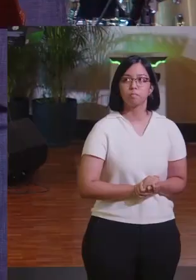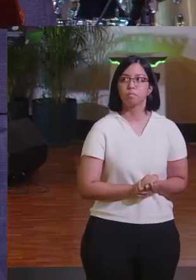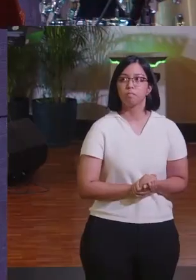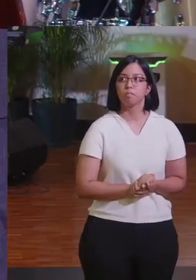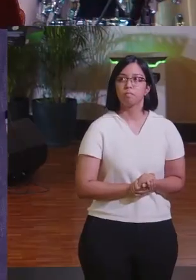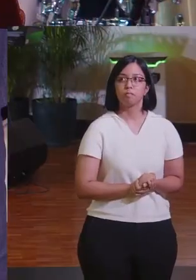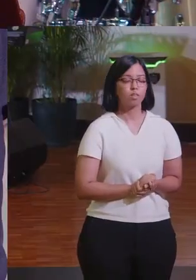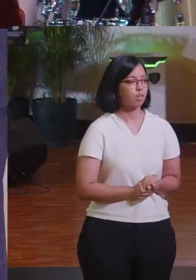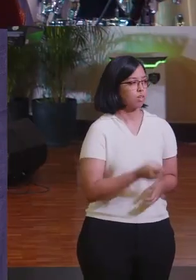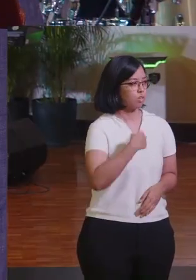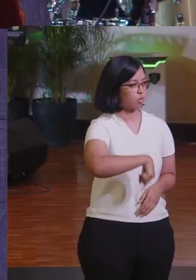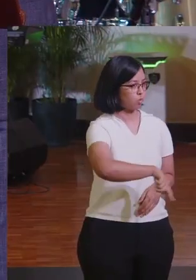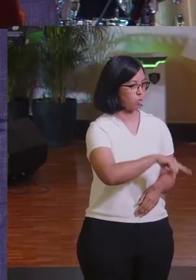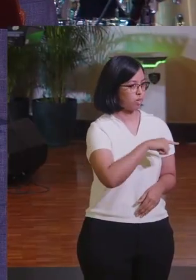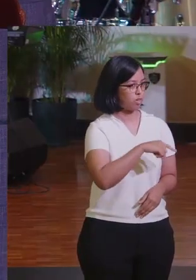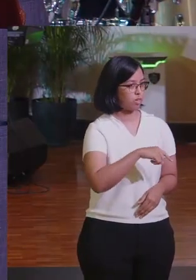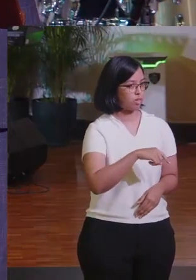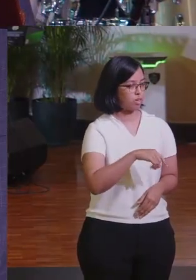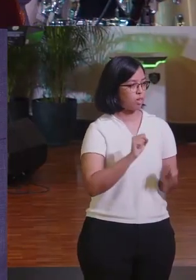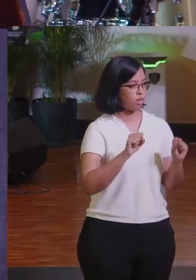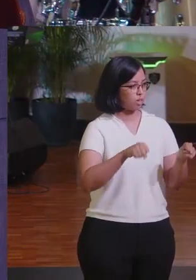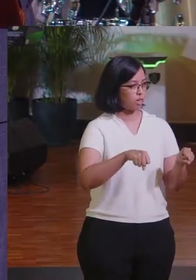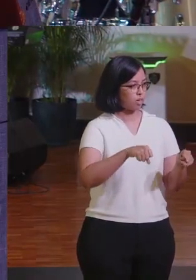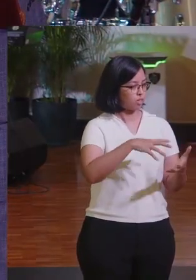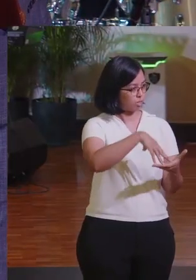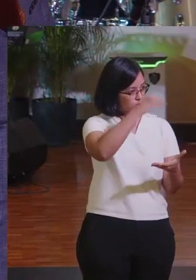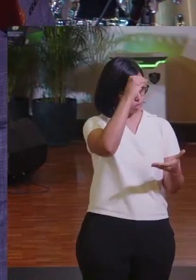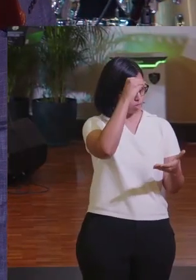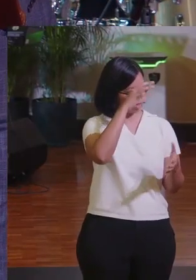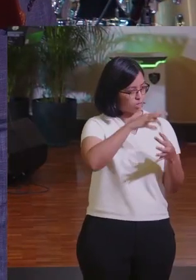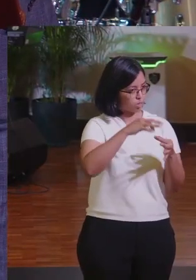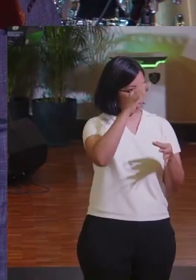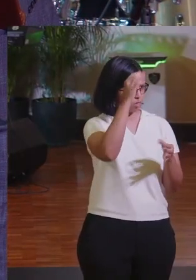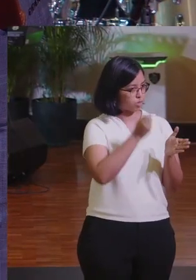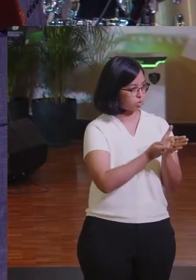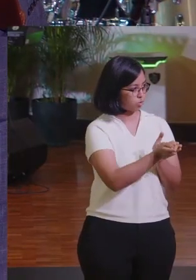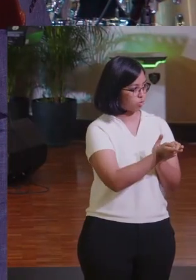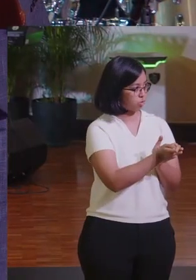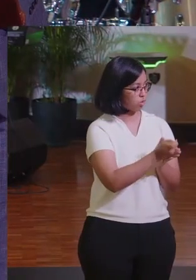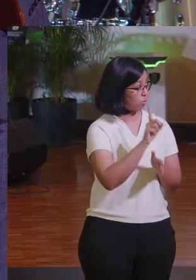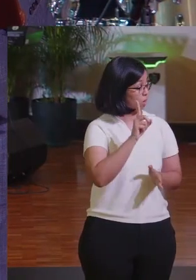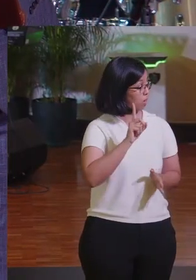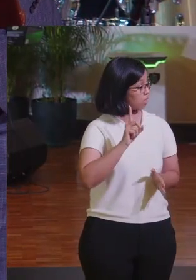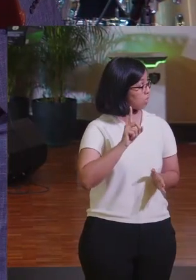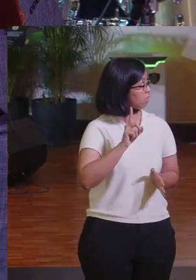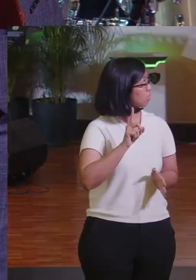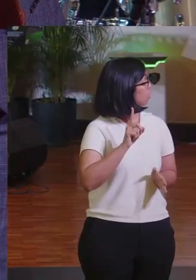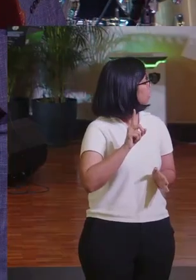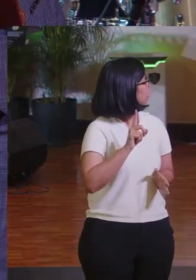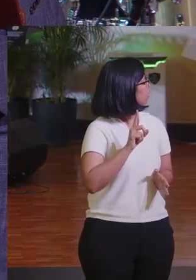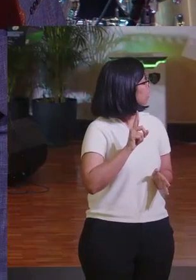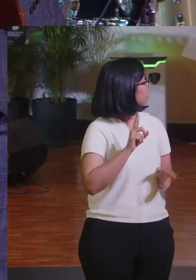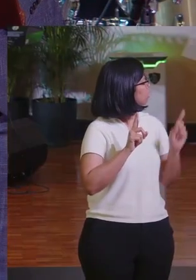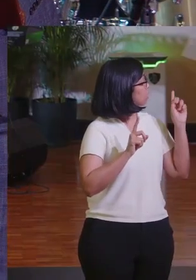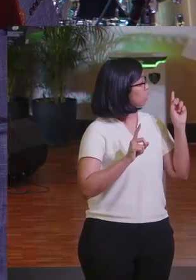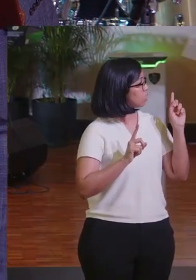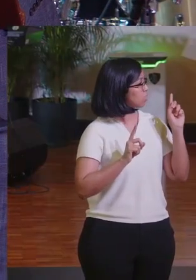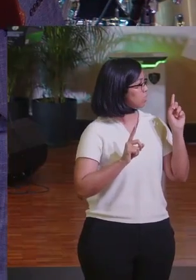ating matututunan. Ang spiritual truth. At ito po ay, sa first point, ang sabi